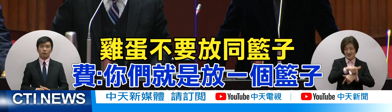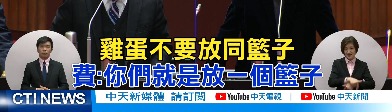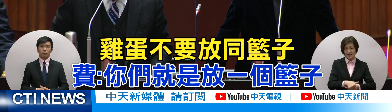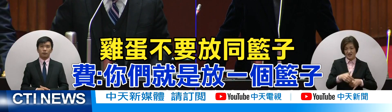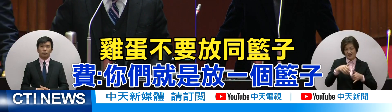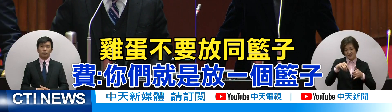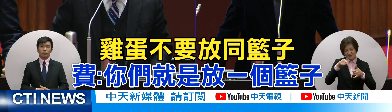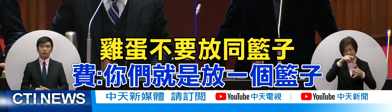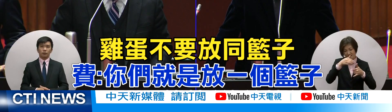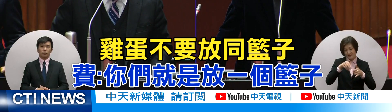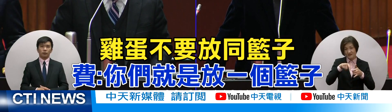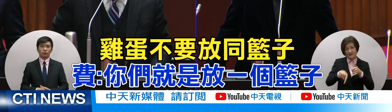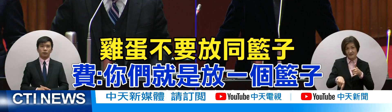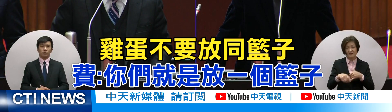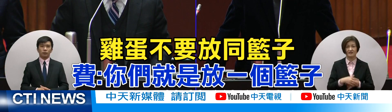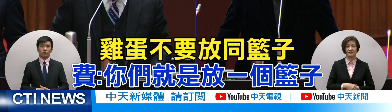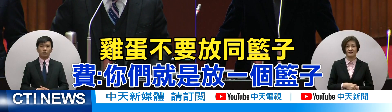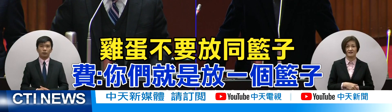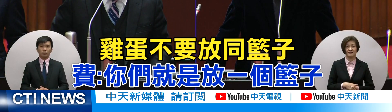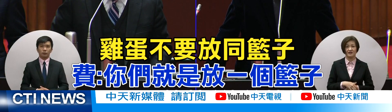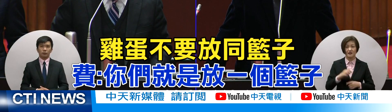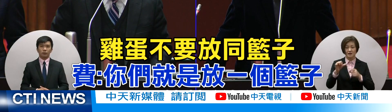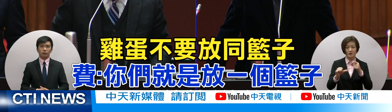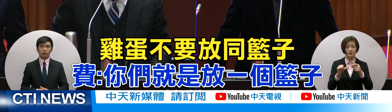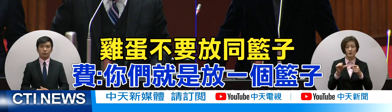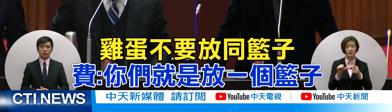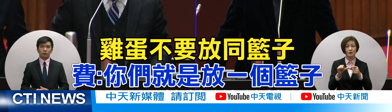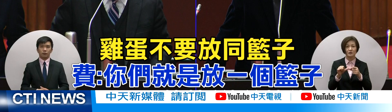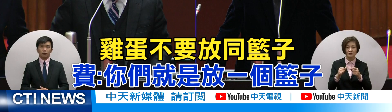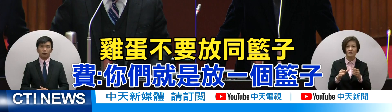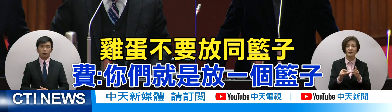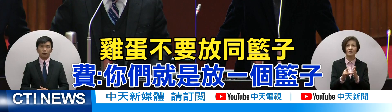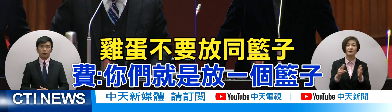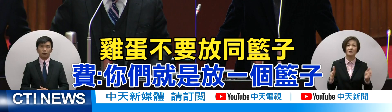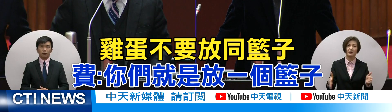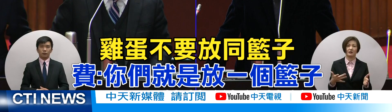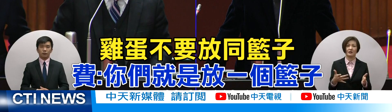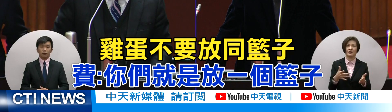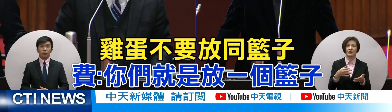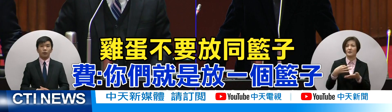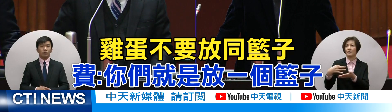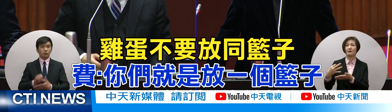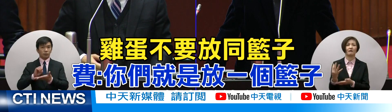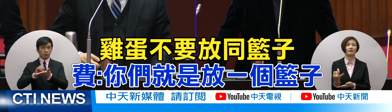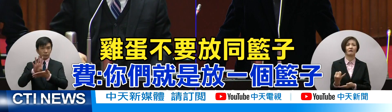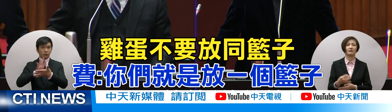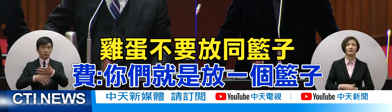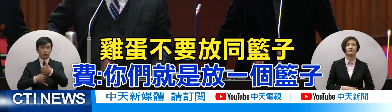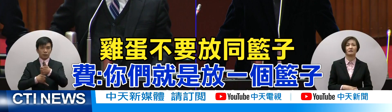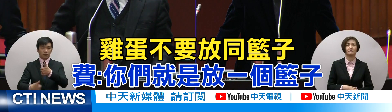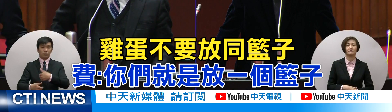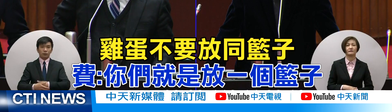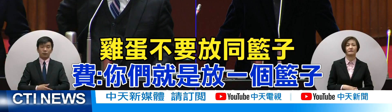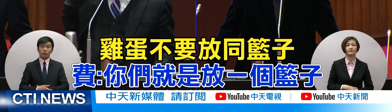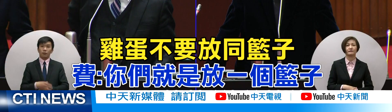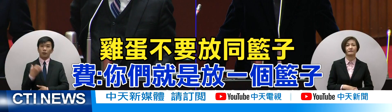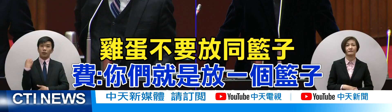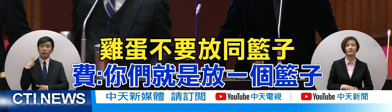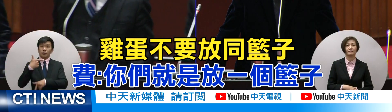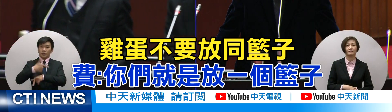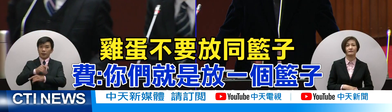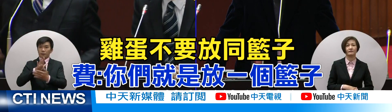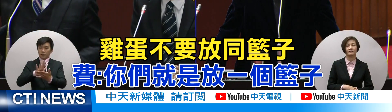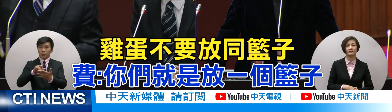年了，新南向卖了多少水果？ 跟委员报告，新南向我们